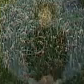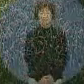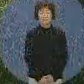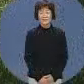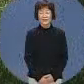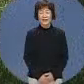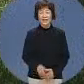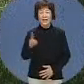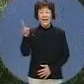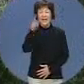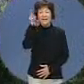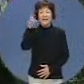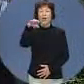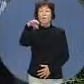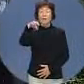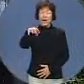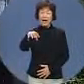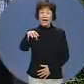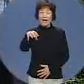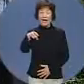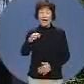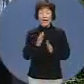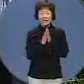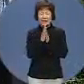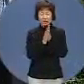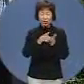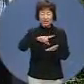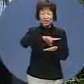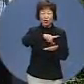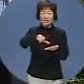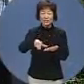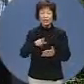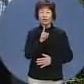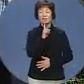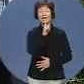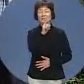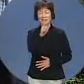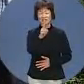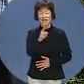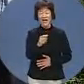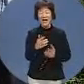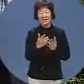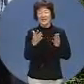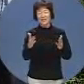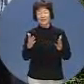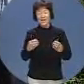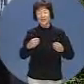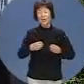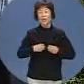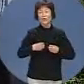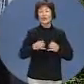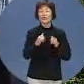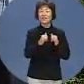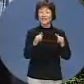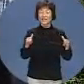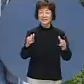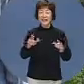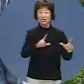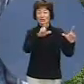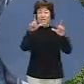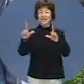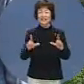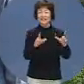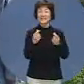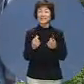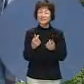今木さん、祈りの地とも言われる生駒には多くの行者たちが修行の地として住んでいたんですね。 そうなんです。